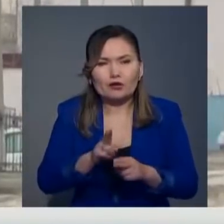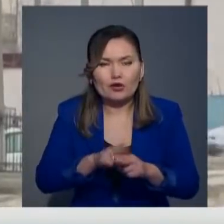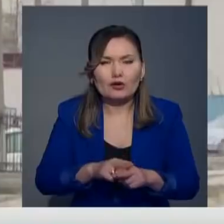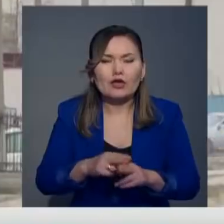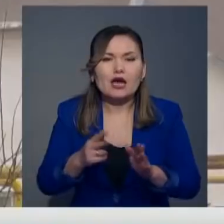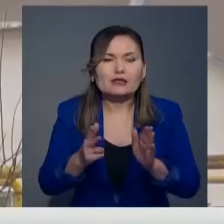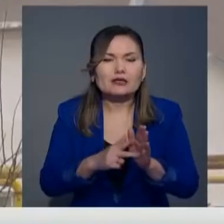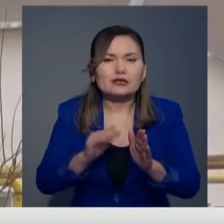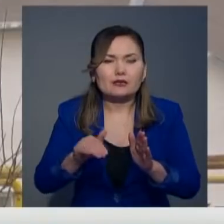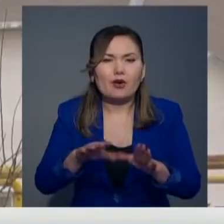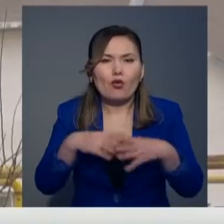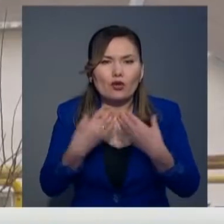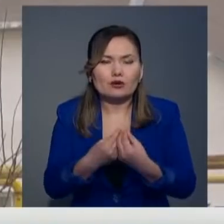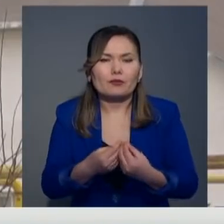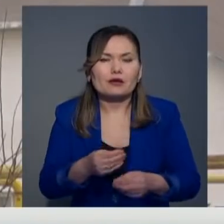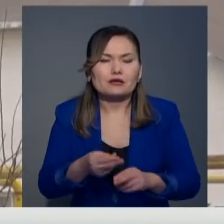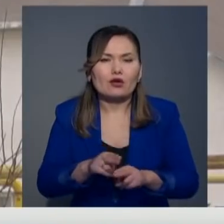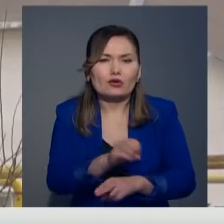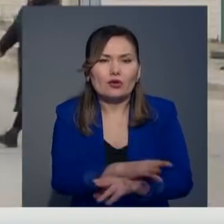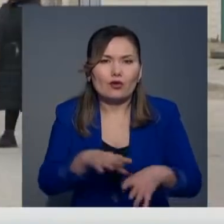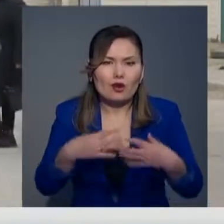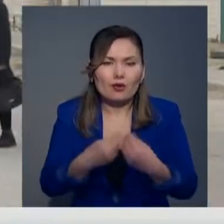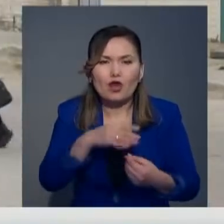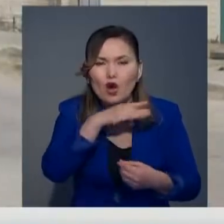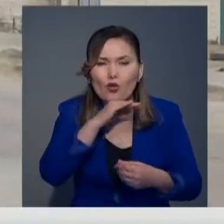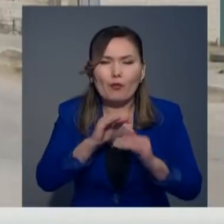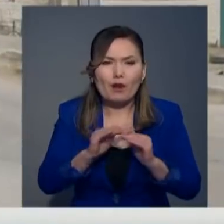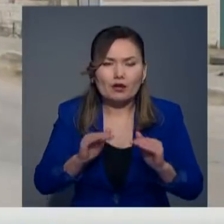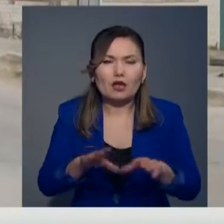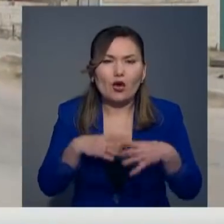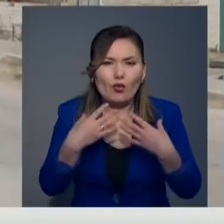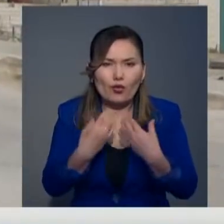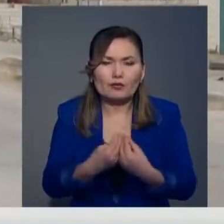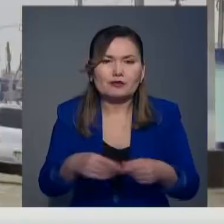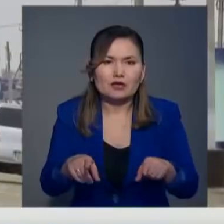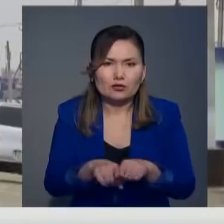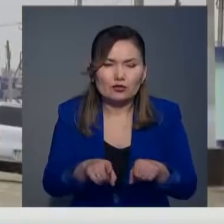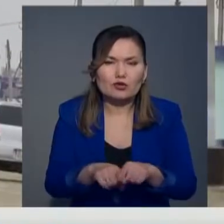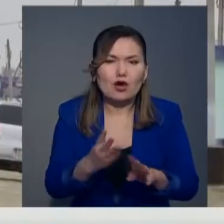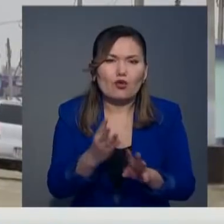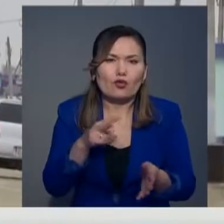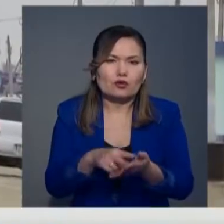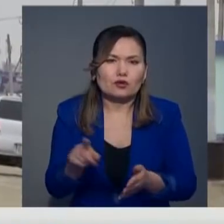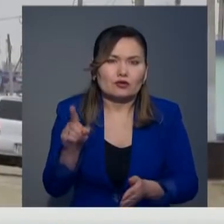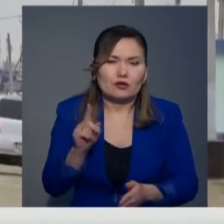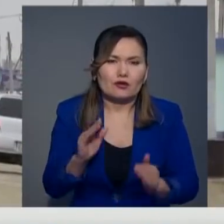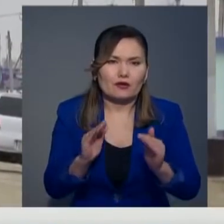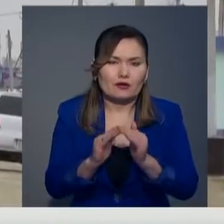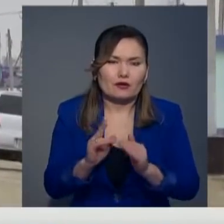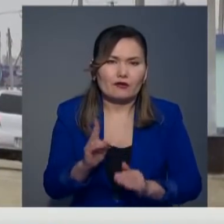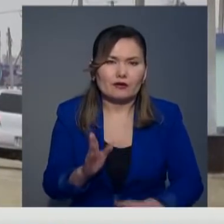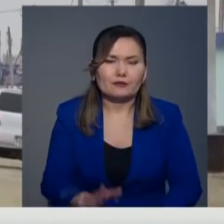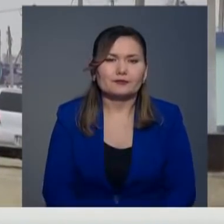қамтылған отбасылар, 1712-сі көпбалалы отбасы. Гүлмира Әбішева, Ринат Досалиев, Маңғыстау облысы,